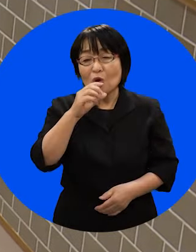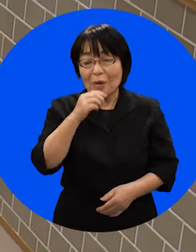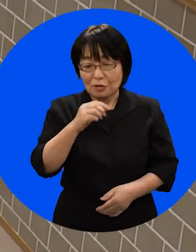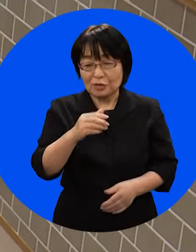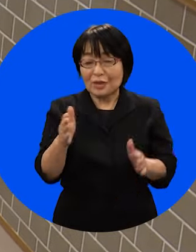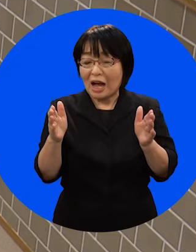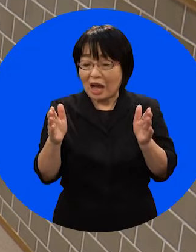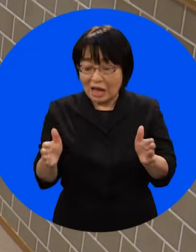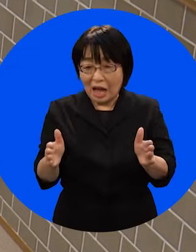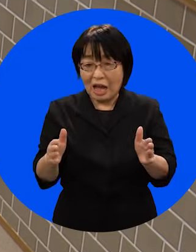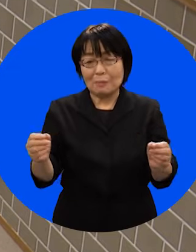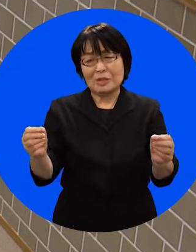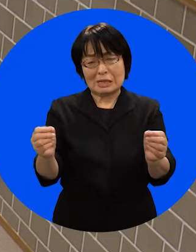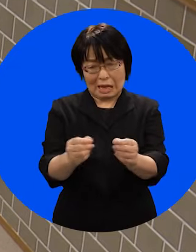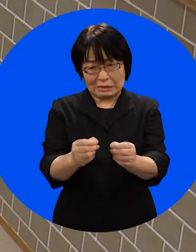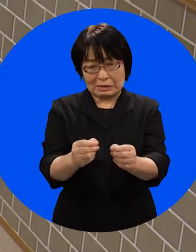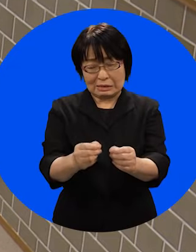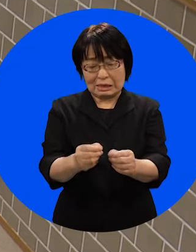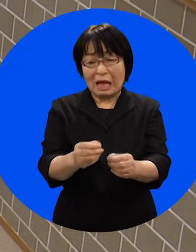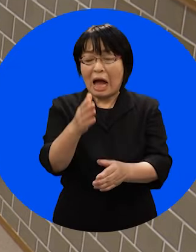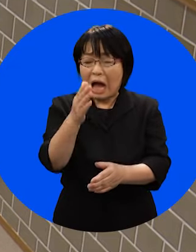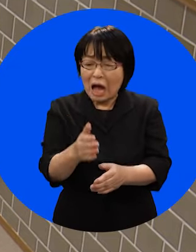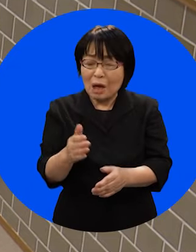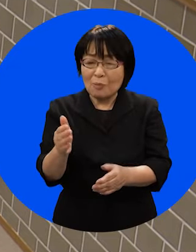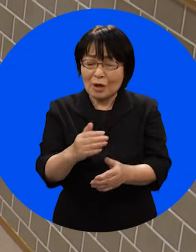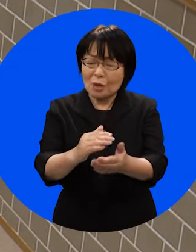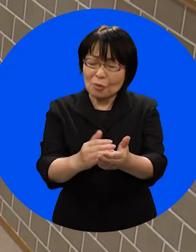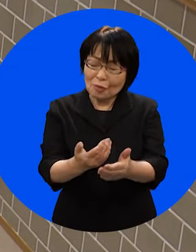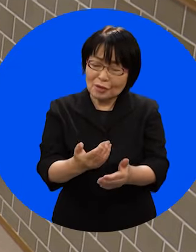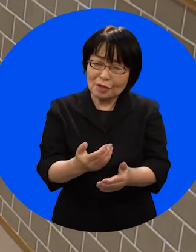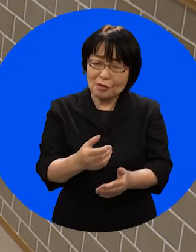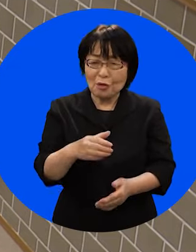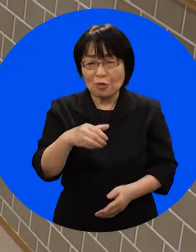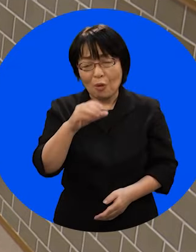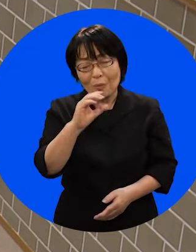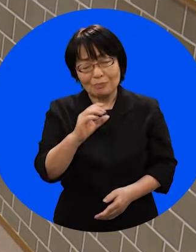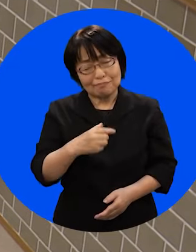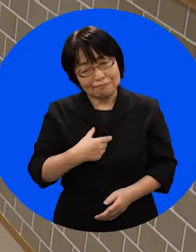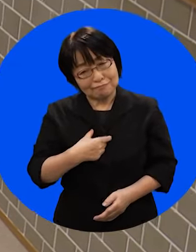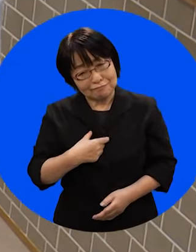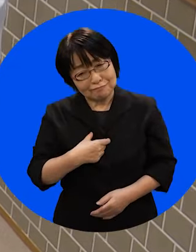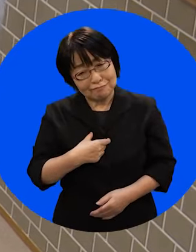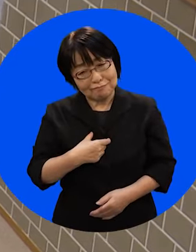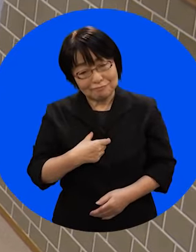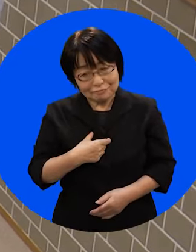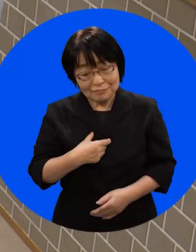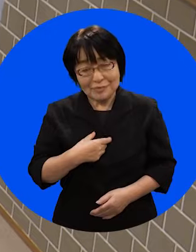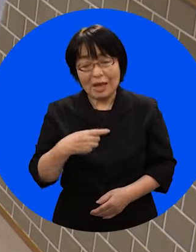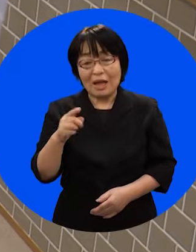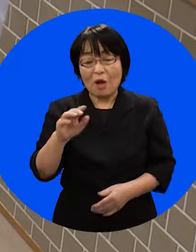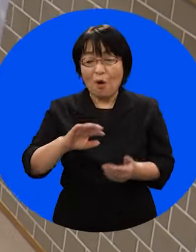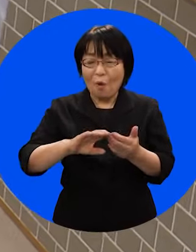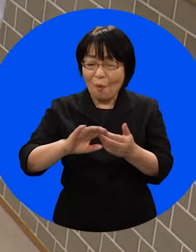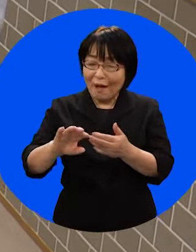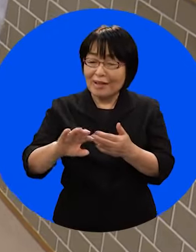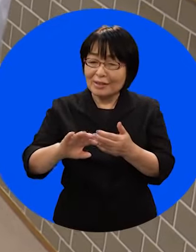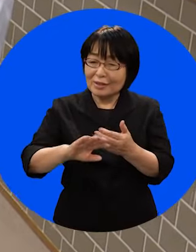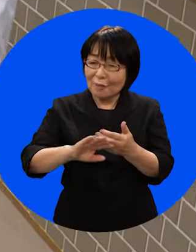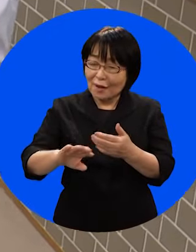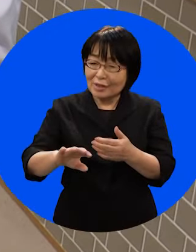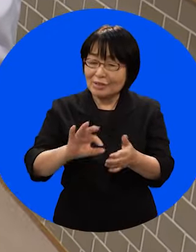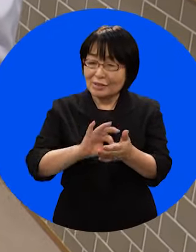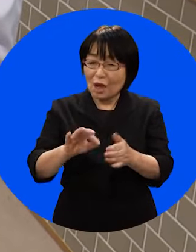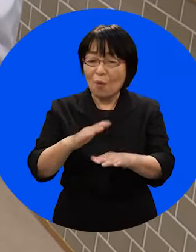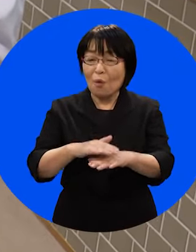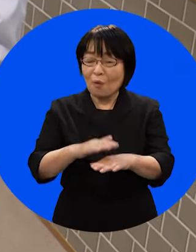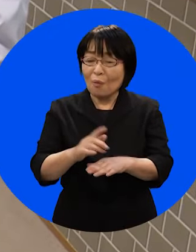、あーと半分残っちゃってるけども冷たく飲むのはなーとかね、なんかたくさん使えないかなっていう時にチー